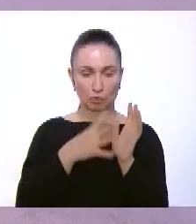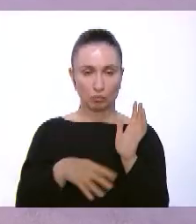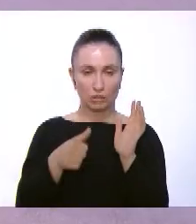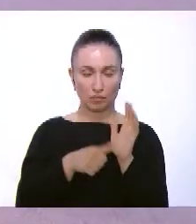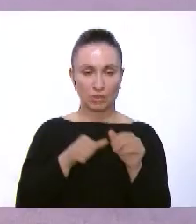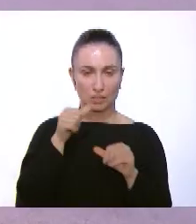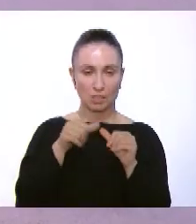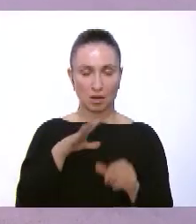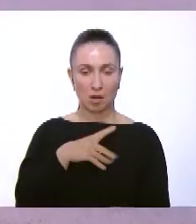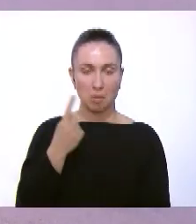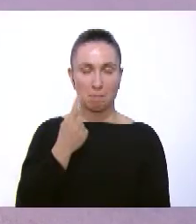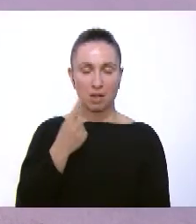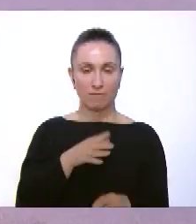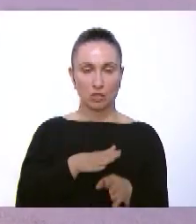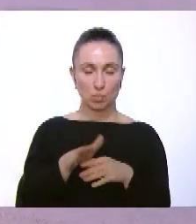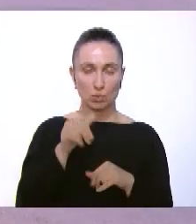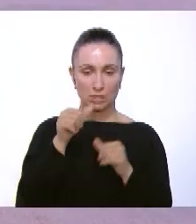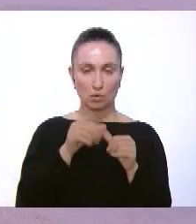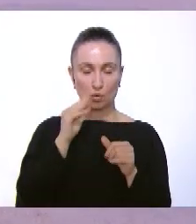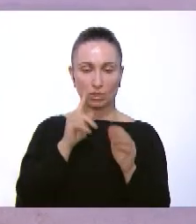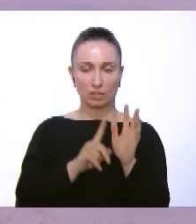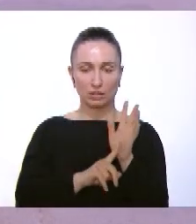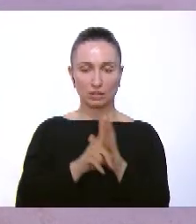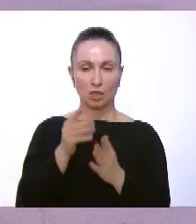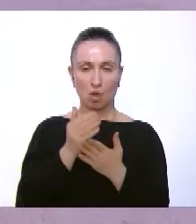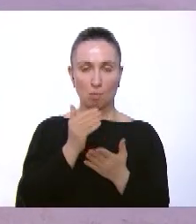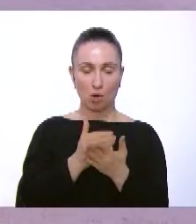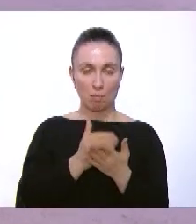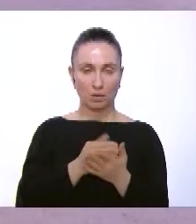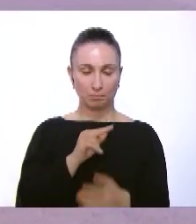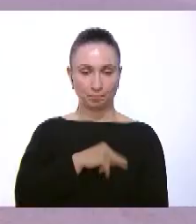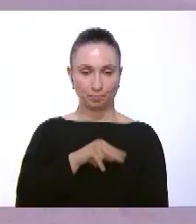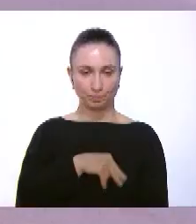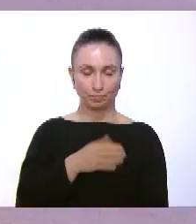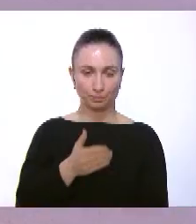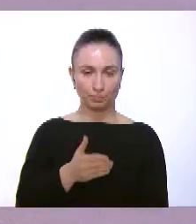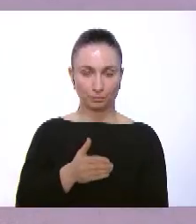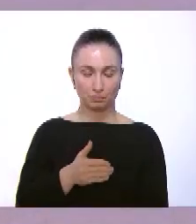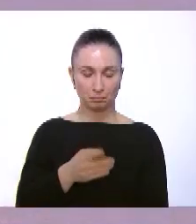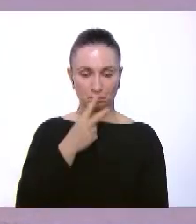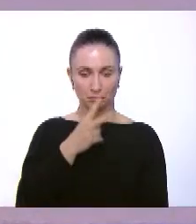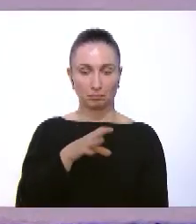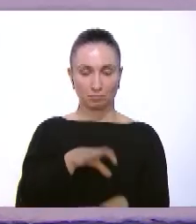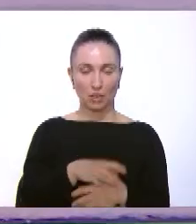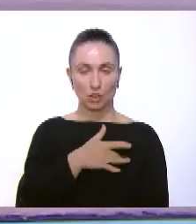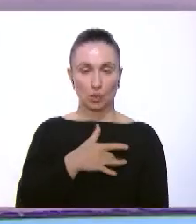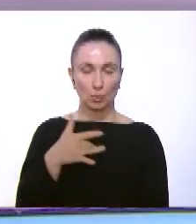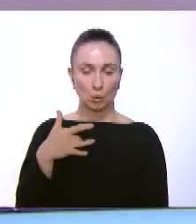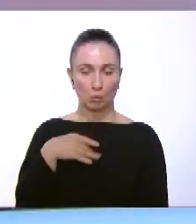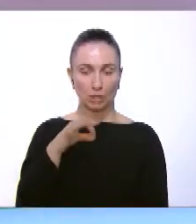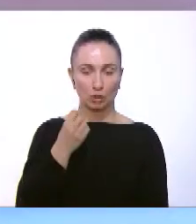1996 წელს, ეს იყო პირველი სრული წელი, როცა დაიწყო პროგრამამ ფუნქციონირება, დაფიქსირდა